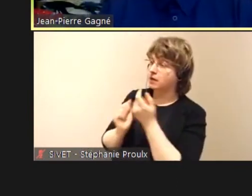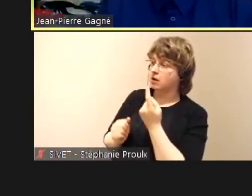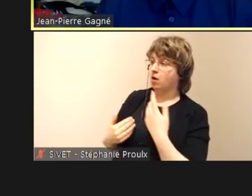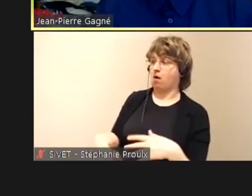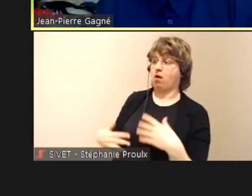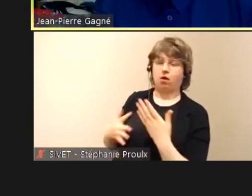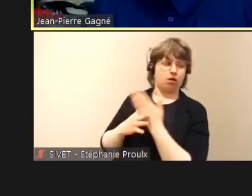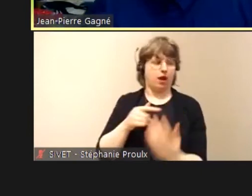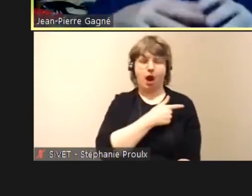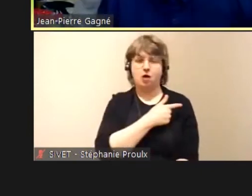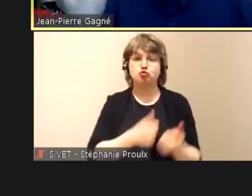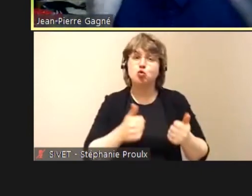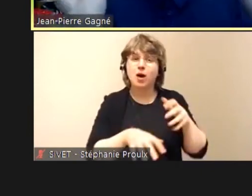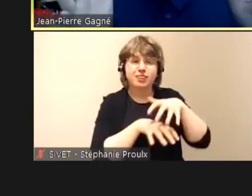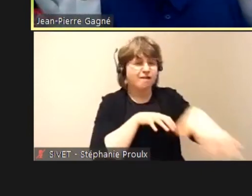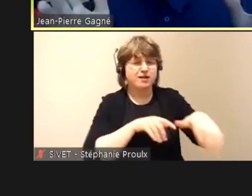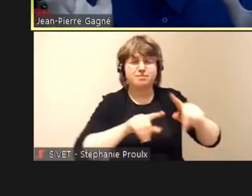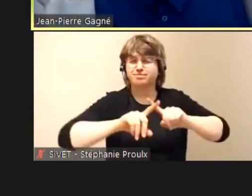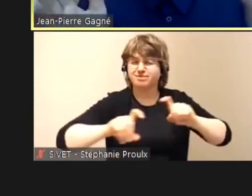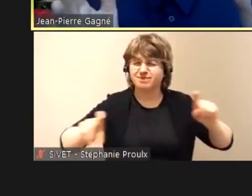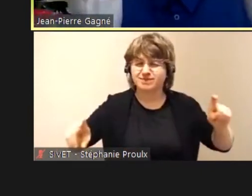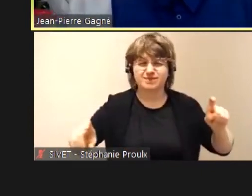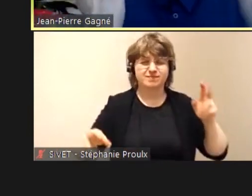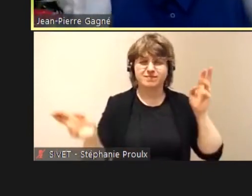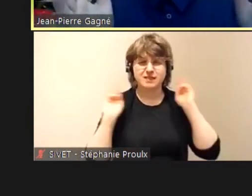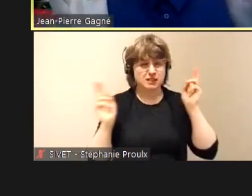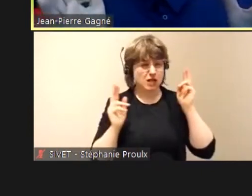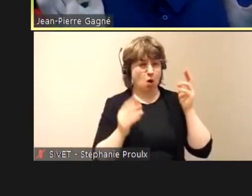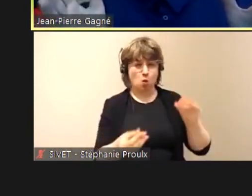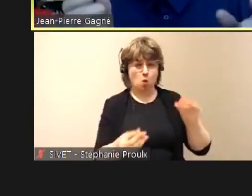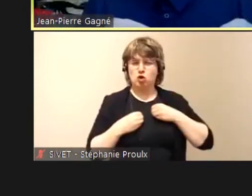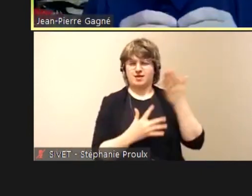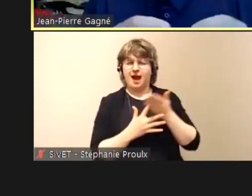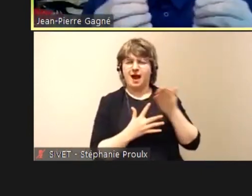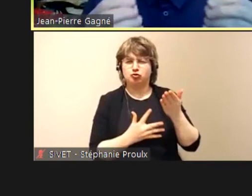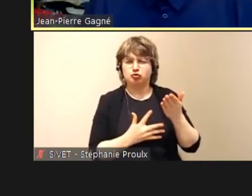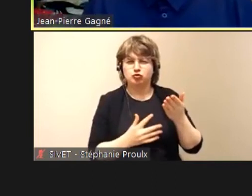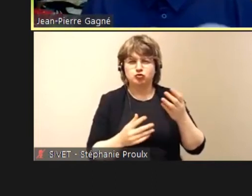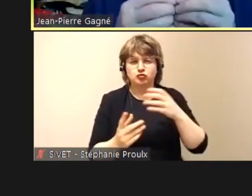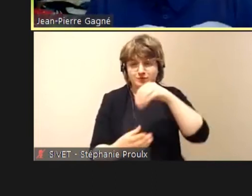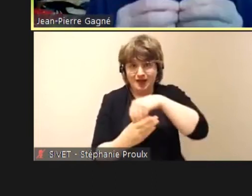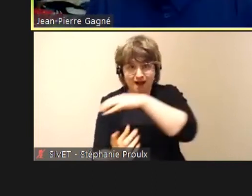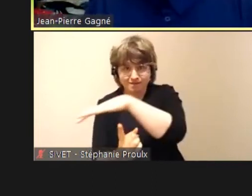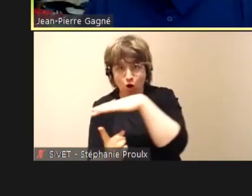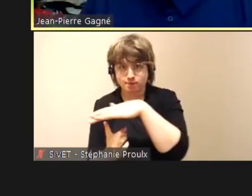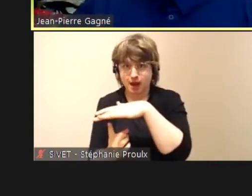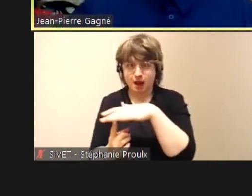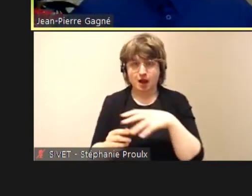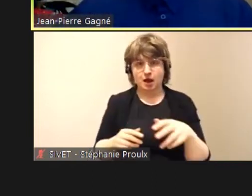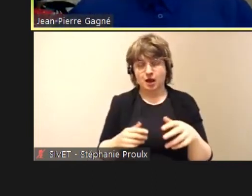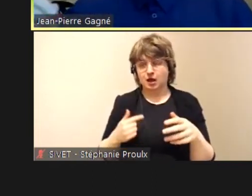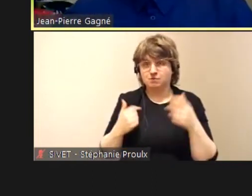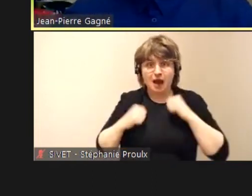être le bruit d'un trafic. Alors, tous les sons qui peuvent être dans notre milieu, qui vont nuire à mieux comprendre ce